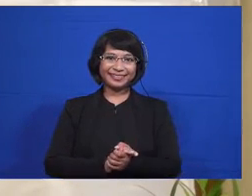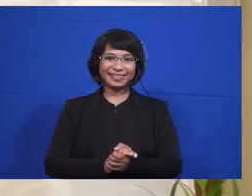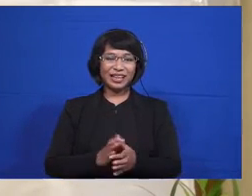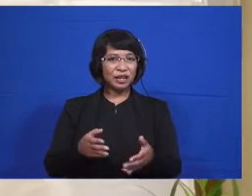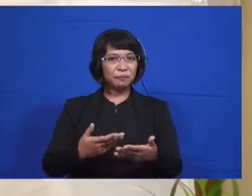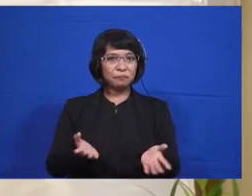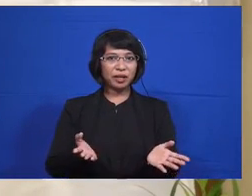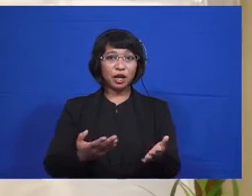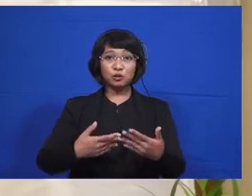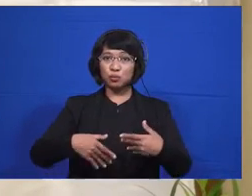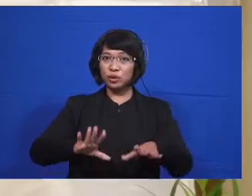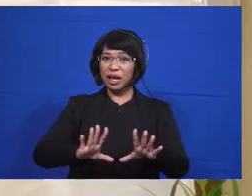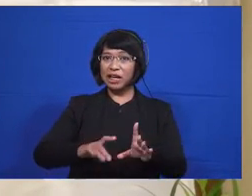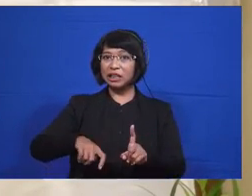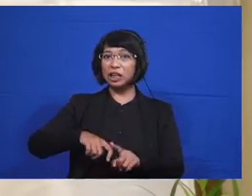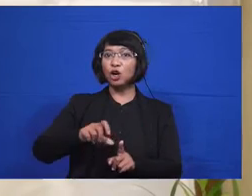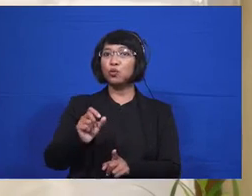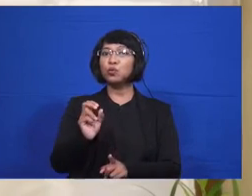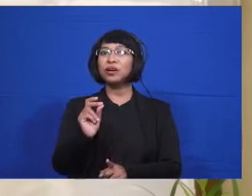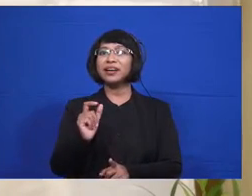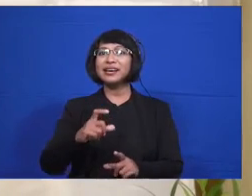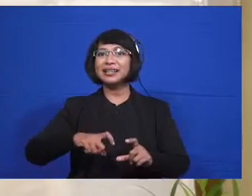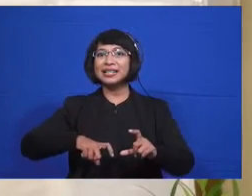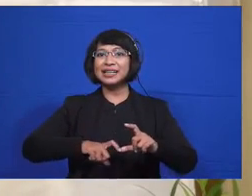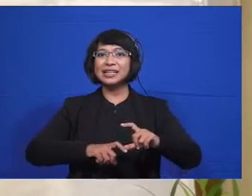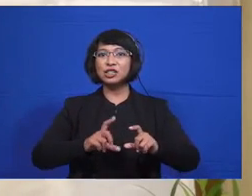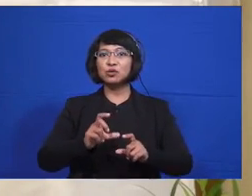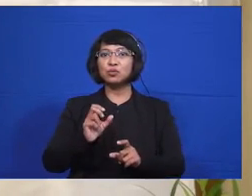Mereka telah mengikuti kursus formator,